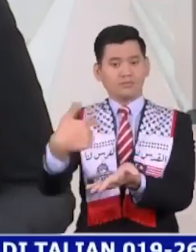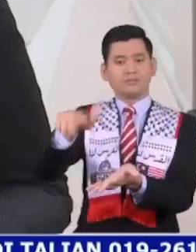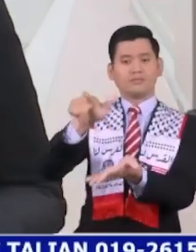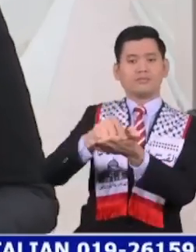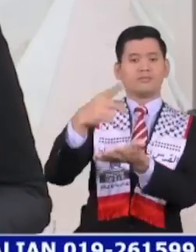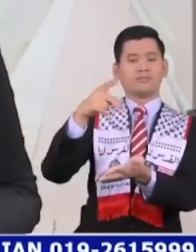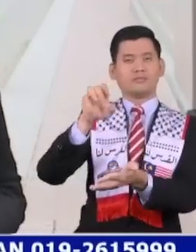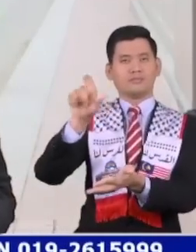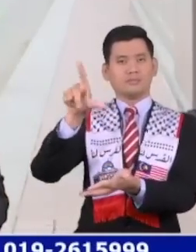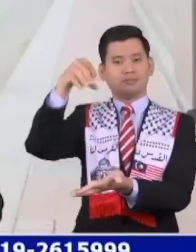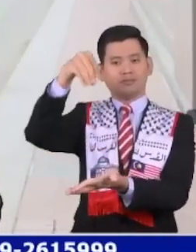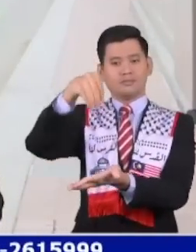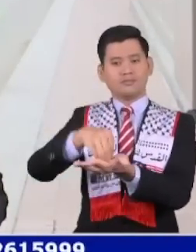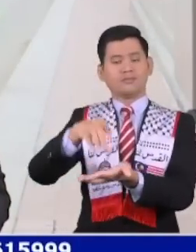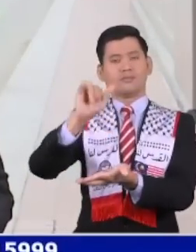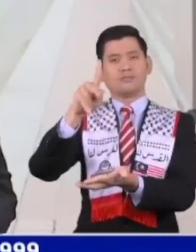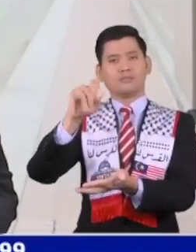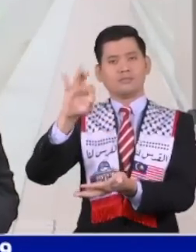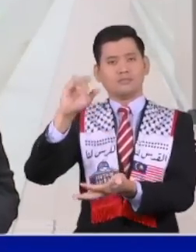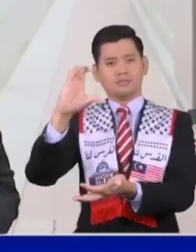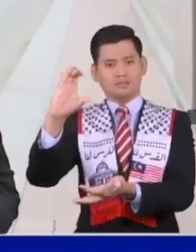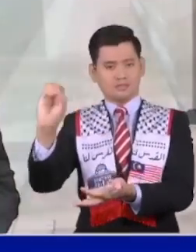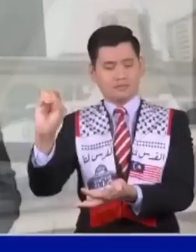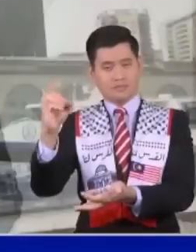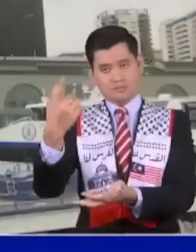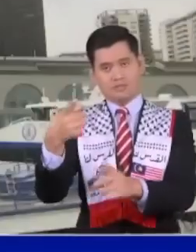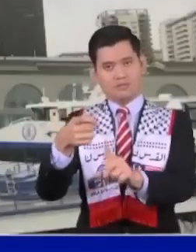Rahim, San Francisco, RTM.